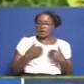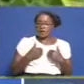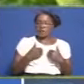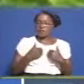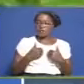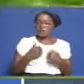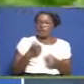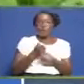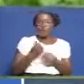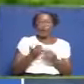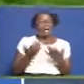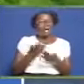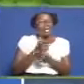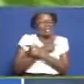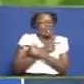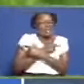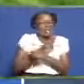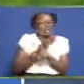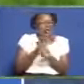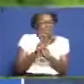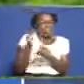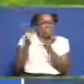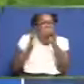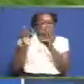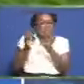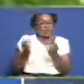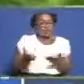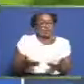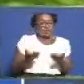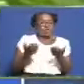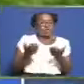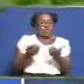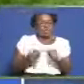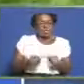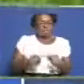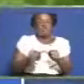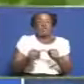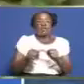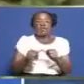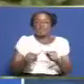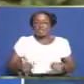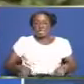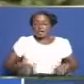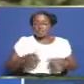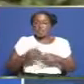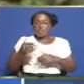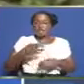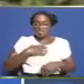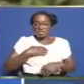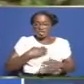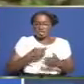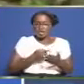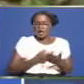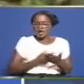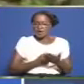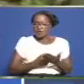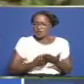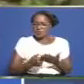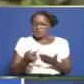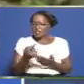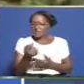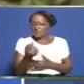na anachokitegemea kujikimu kimaisha baada ya kustaafu muda wa wiki chache zijazo. So nikaona